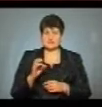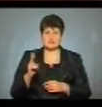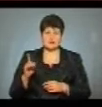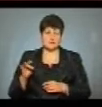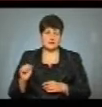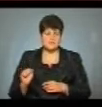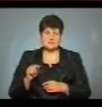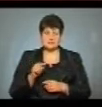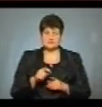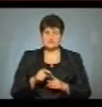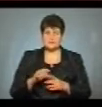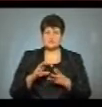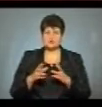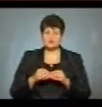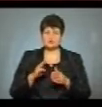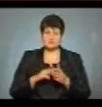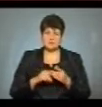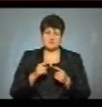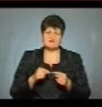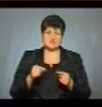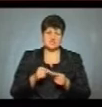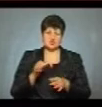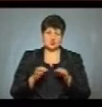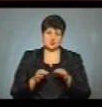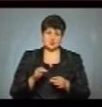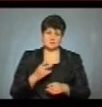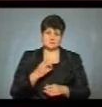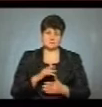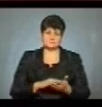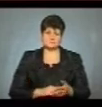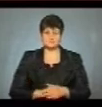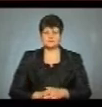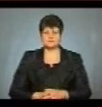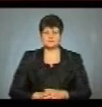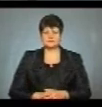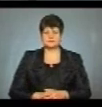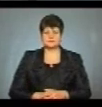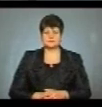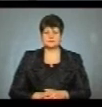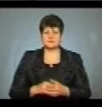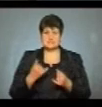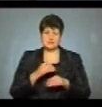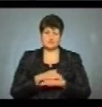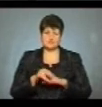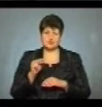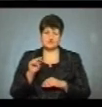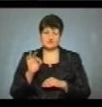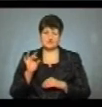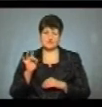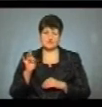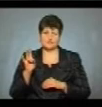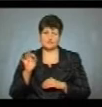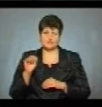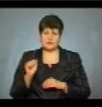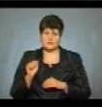За його словами, суму штрафу має визначити суд. Більше в сюжеті Богдани Сарабун. Ми зараз на вулиці Чорновола в Тернополі. Позаду